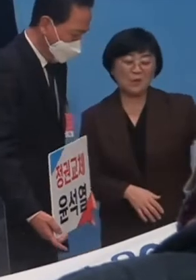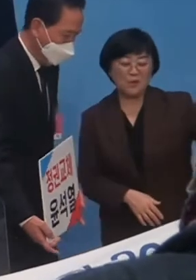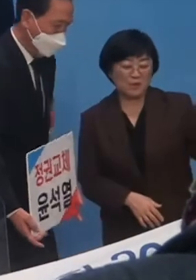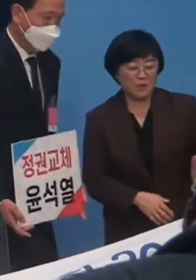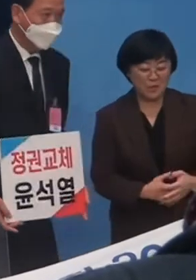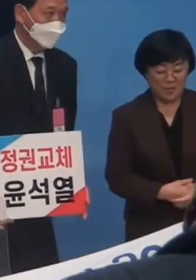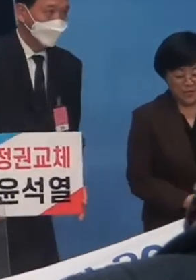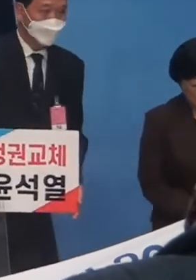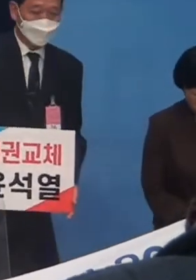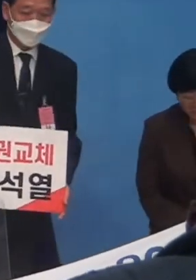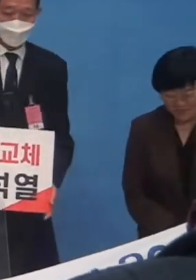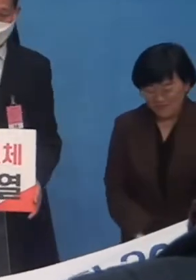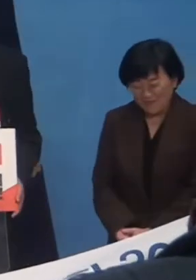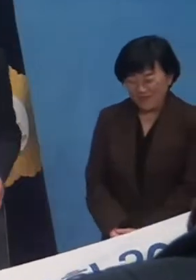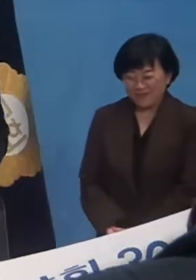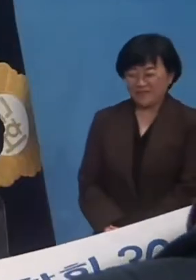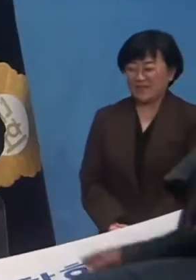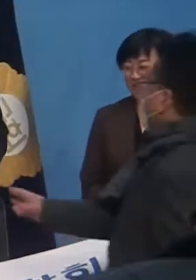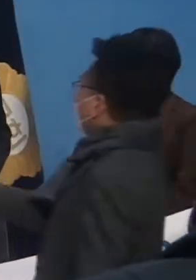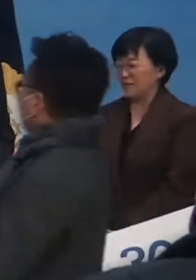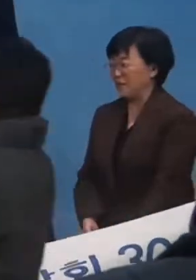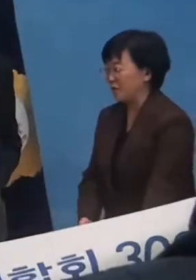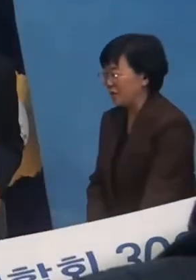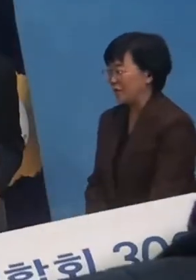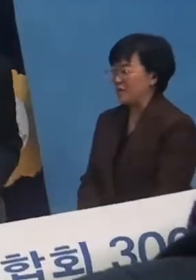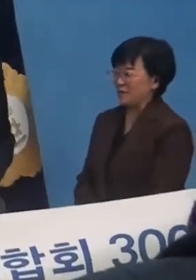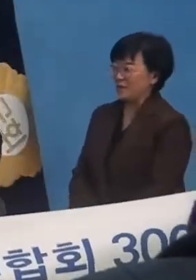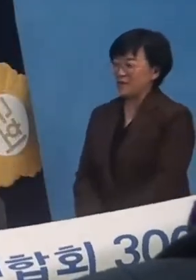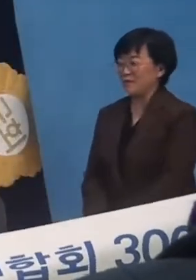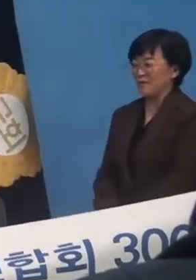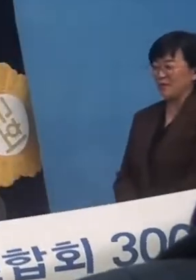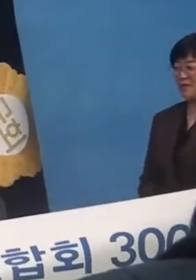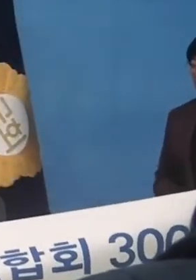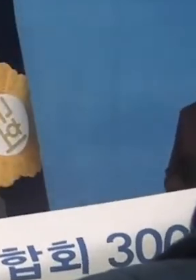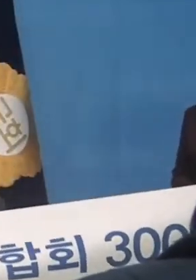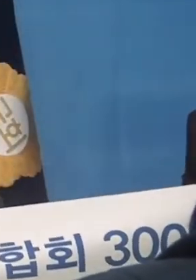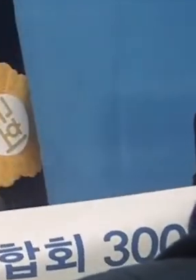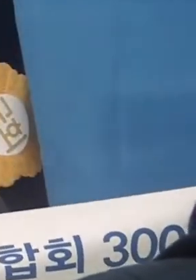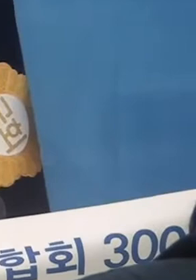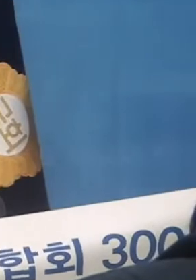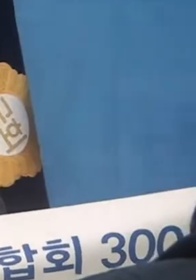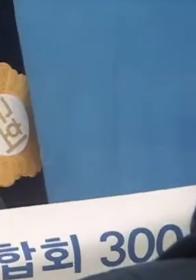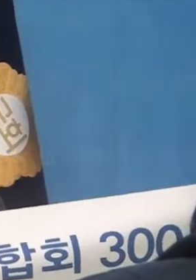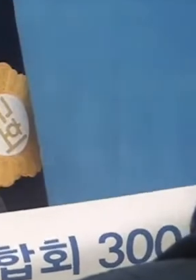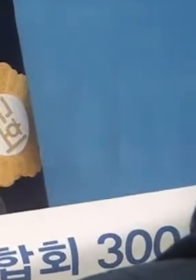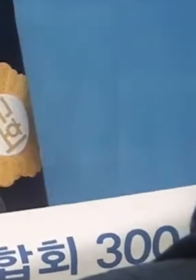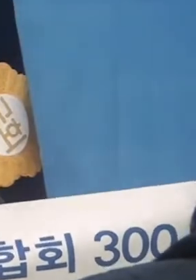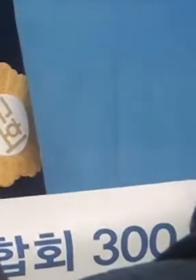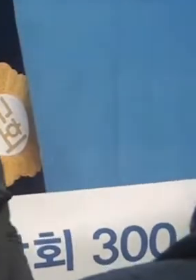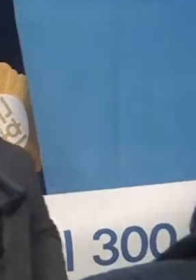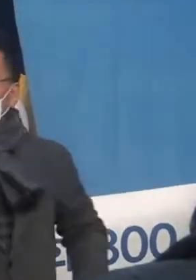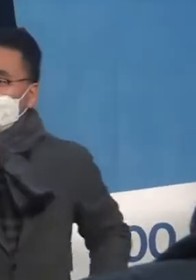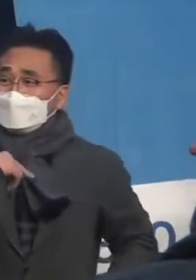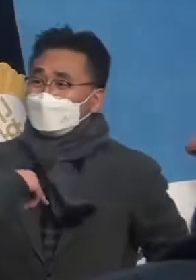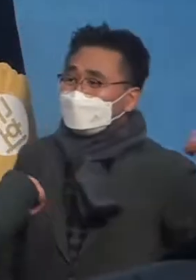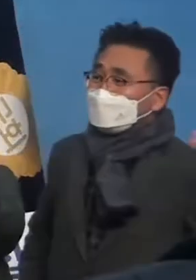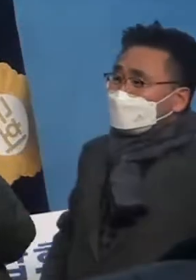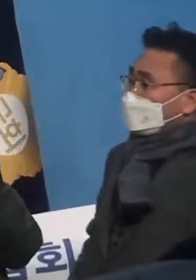하늘은 좀 뒤로 가자고요. 네. 뒤로. 똑같이 맞추셔야 돼요.